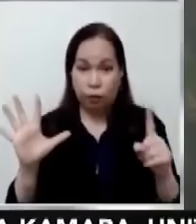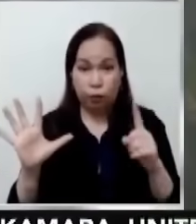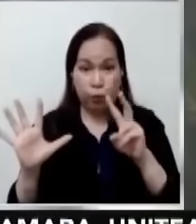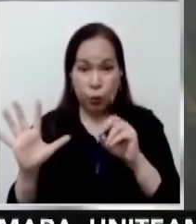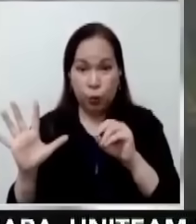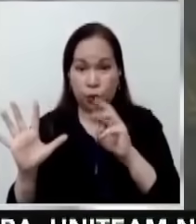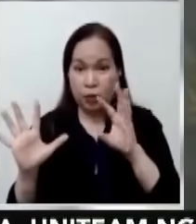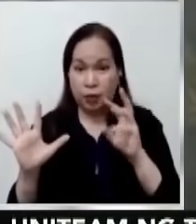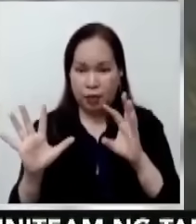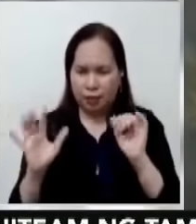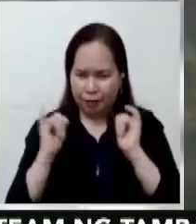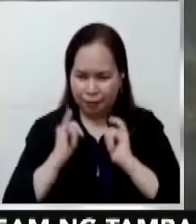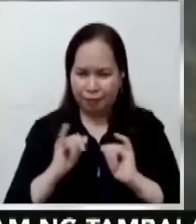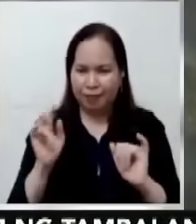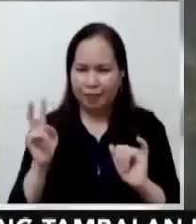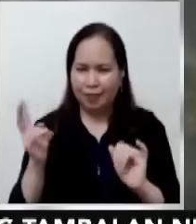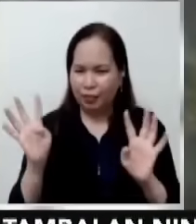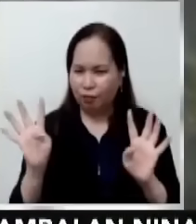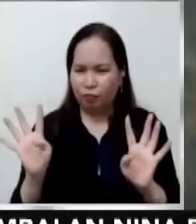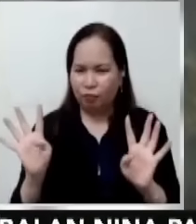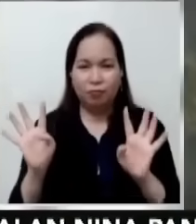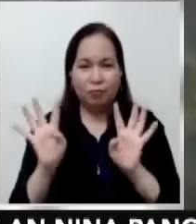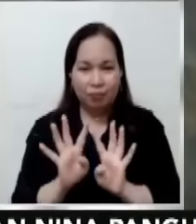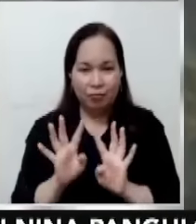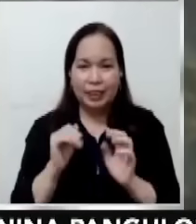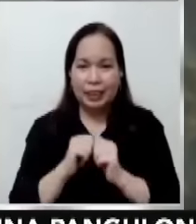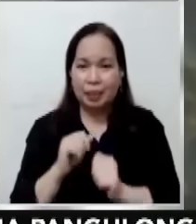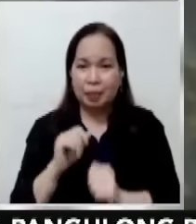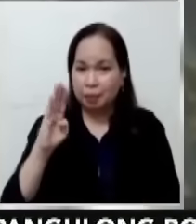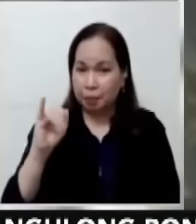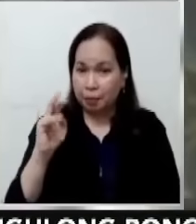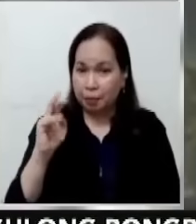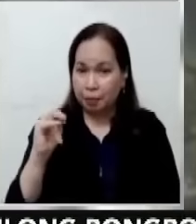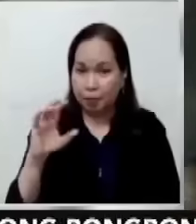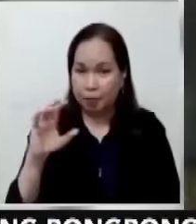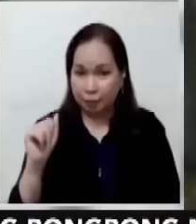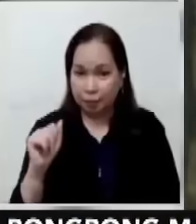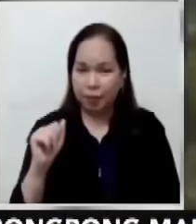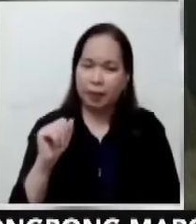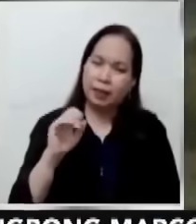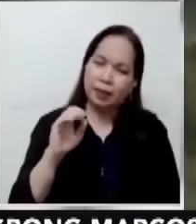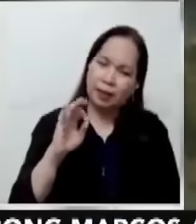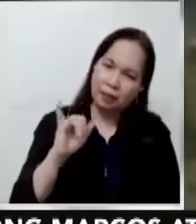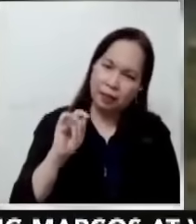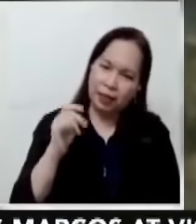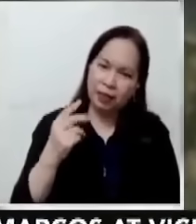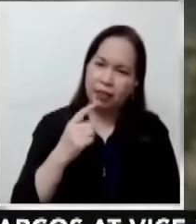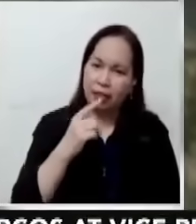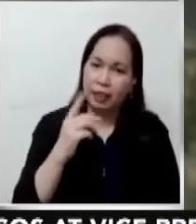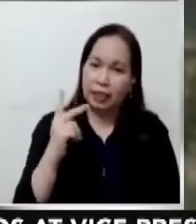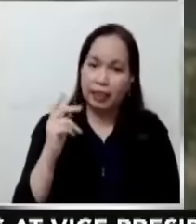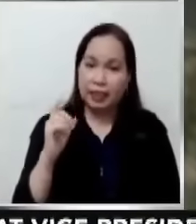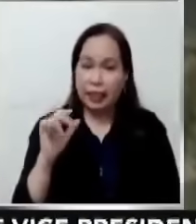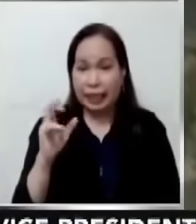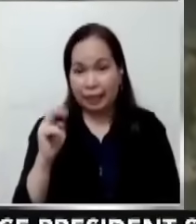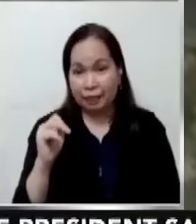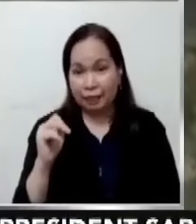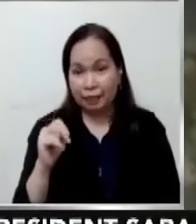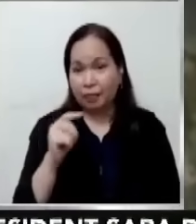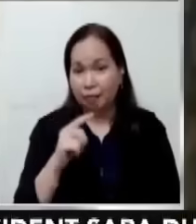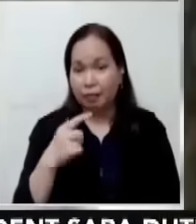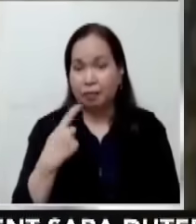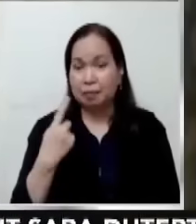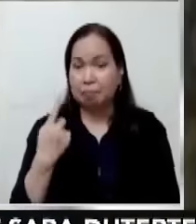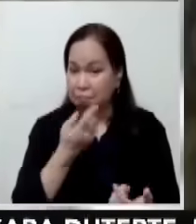2016. Nagsama-sama na rin sina Bianca Umali, Faith Da Silva, Kelvin Miranda at Angel Guardian sa story conference